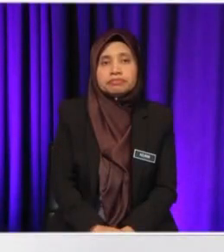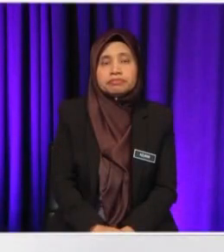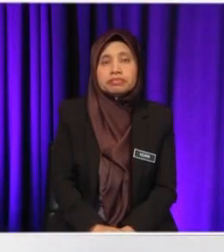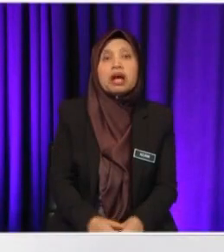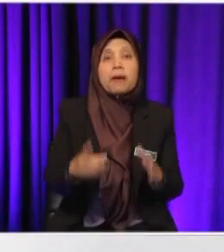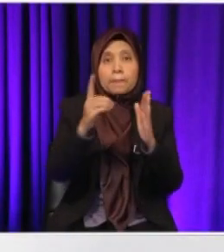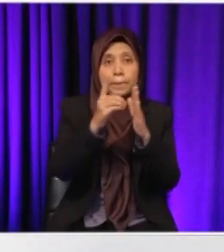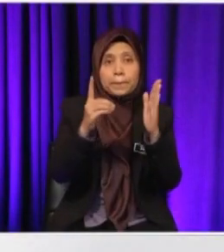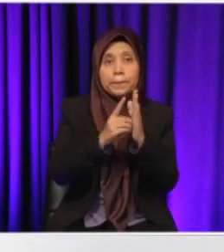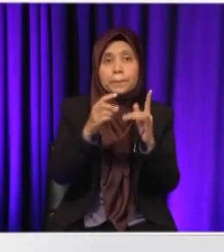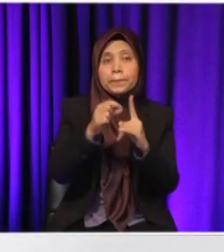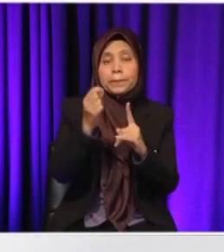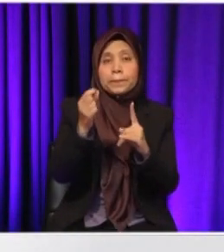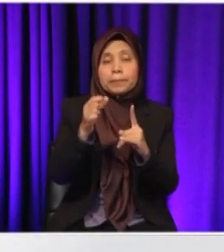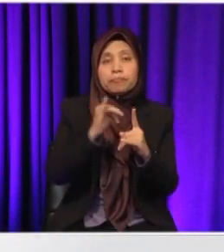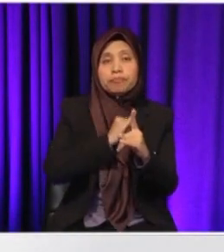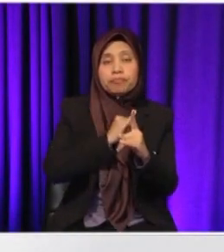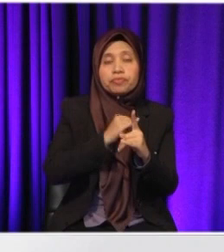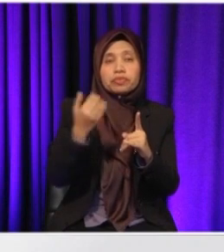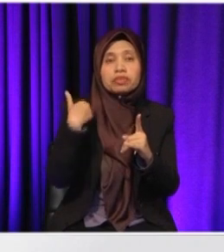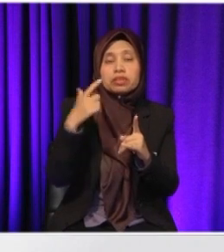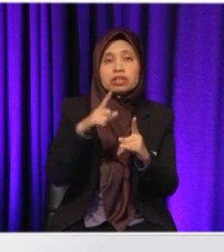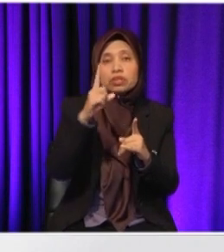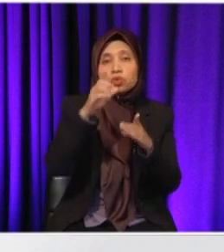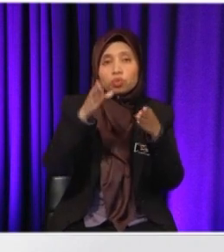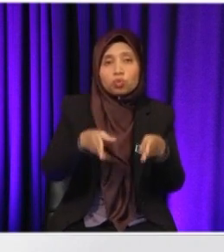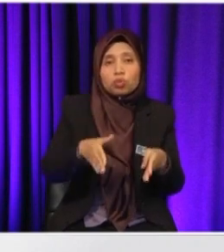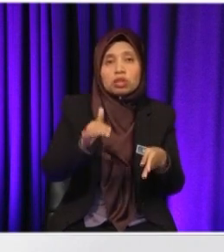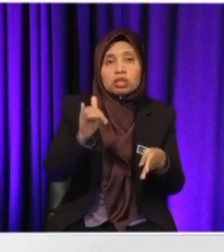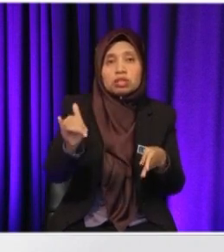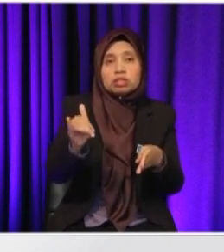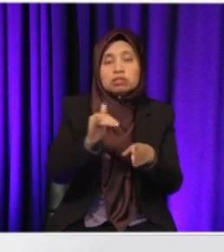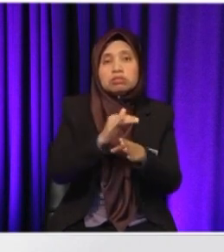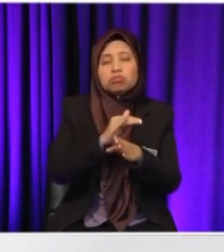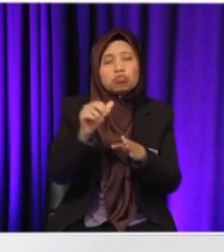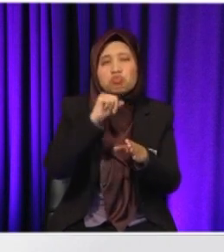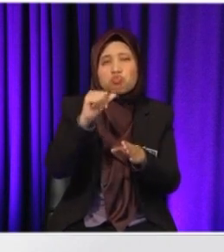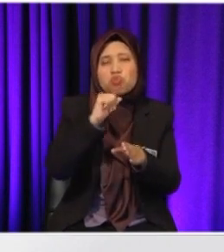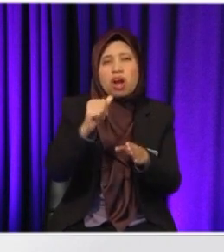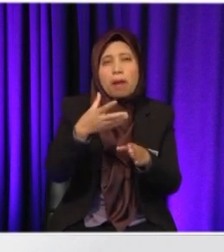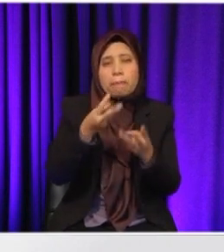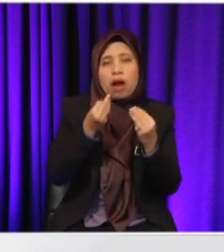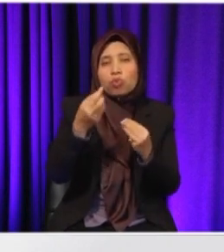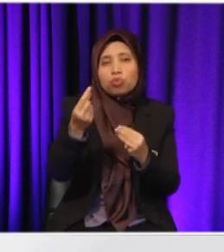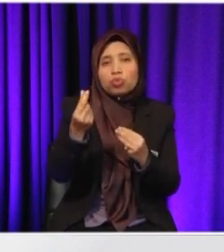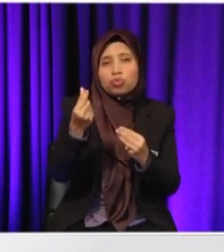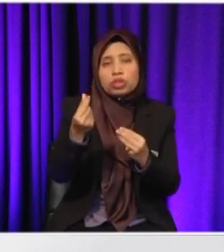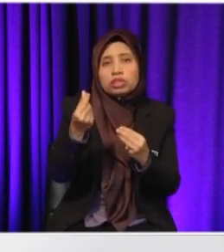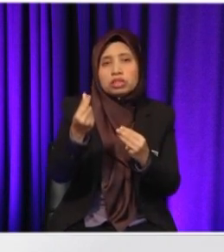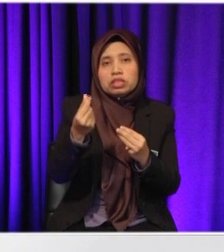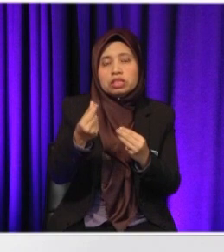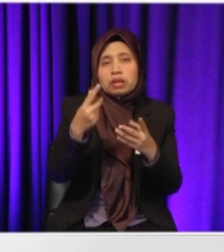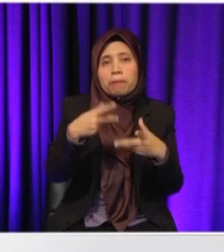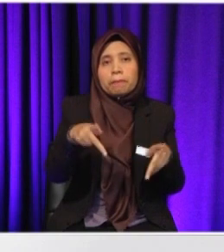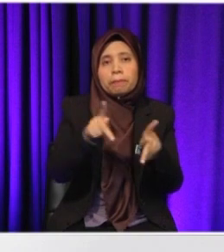Berdasarkan petikan, saya merupakan seorang yang tidak materialistik. Sebagai contoh, penyataan bahawa perlu